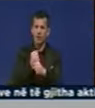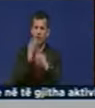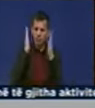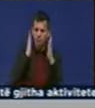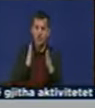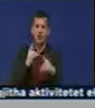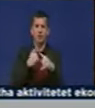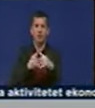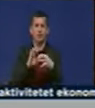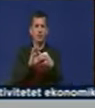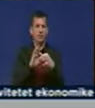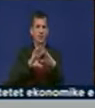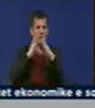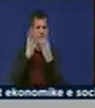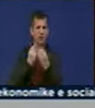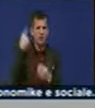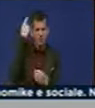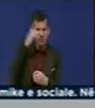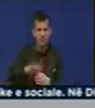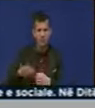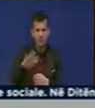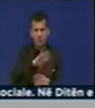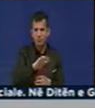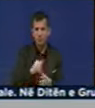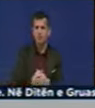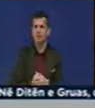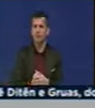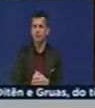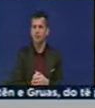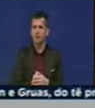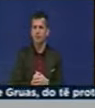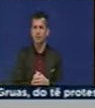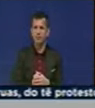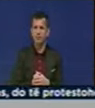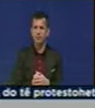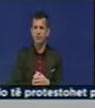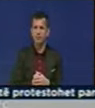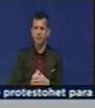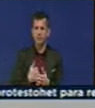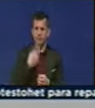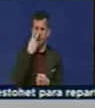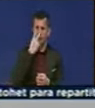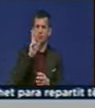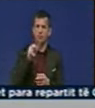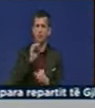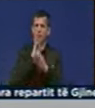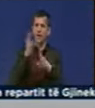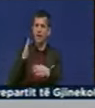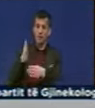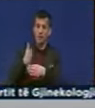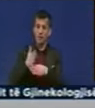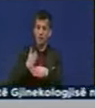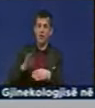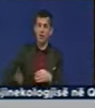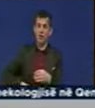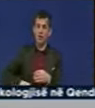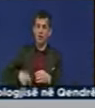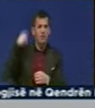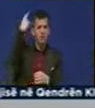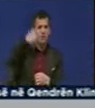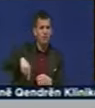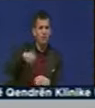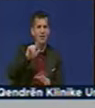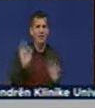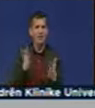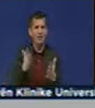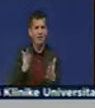me të gjitha gratë shqiptare në të gjitha trojet. Shihet se pa kontributin e gruas, shqiptarët nuk do të